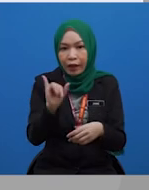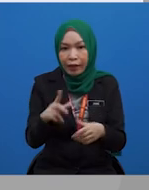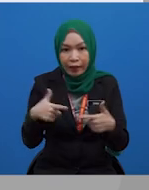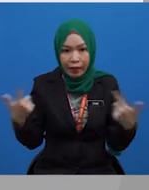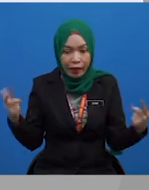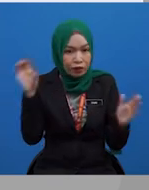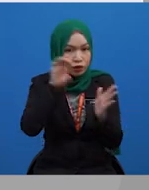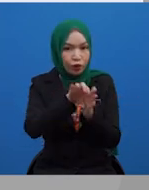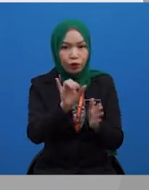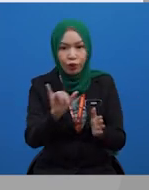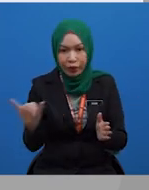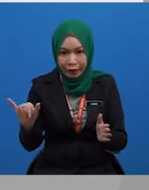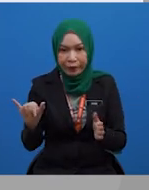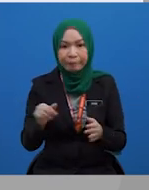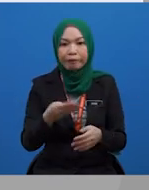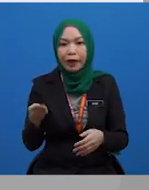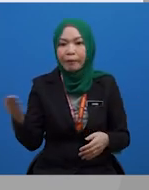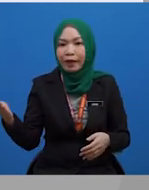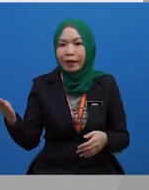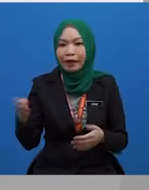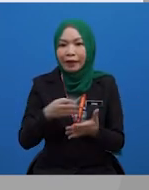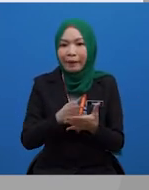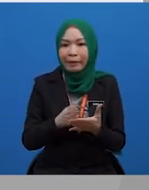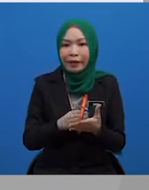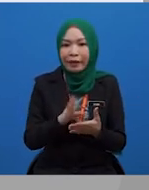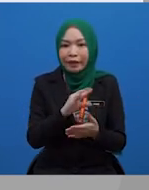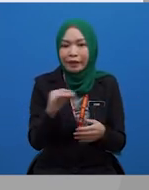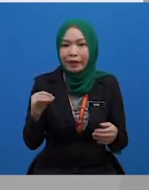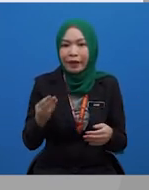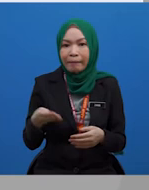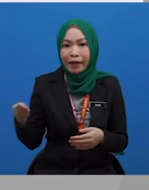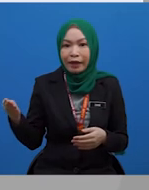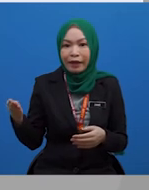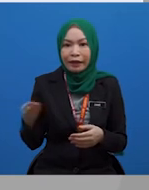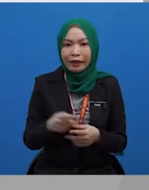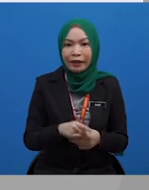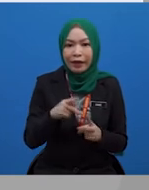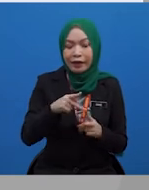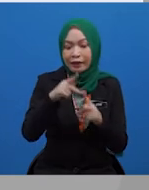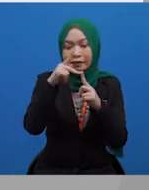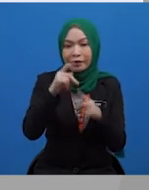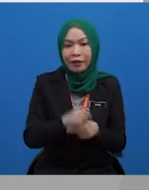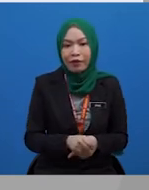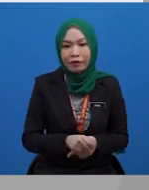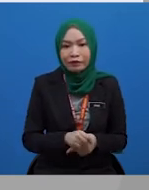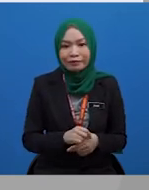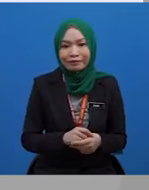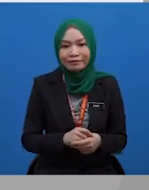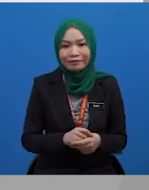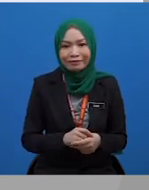contohnya, barangan beli belah, barangan istimewa, pelanggan boleh fikirkan di mana tempat yang sesuai dan